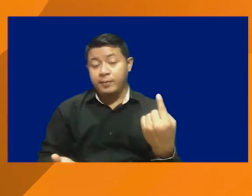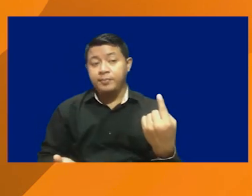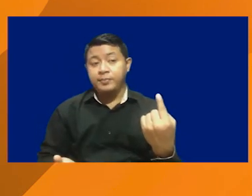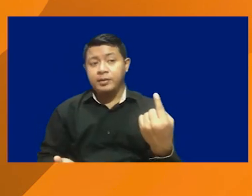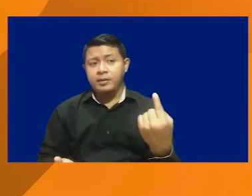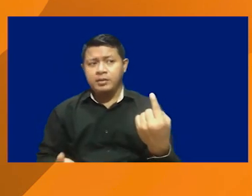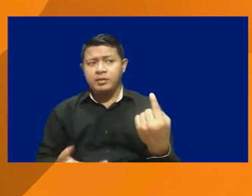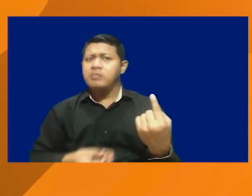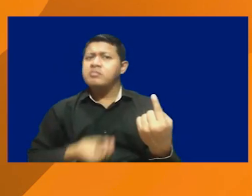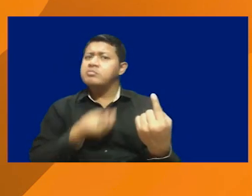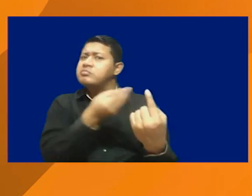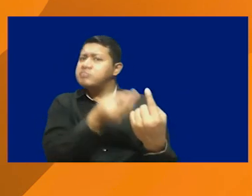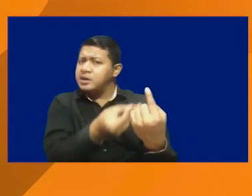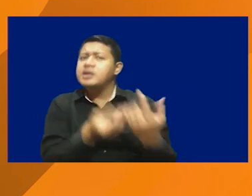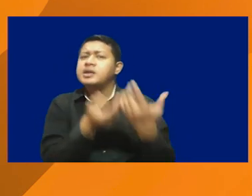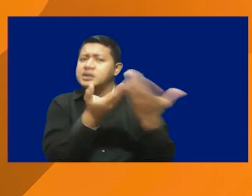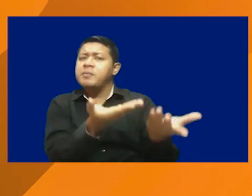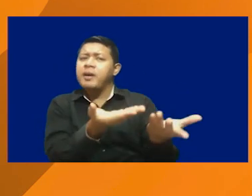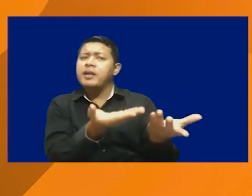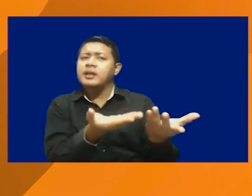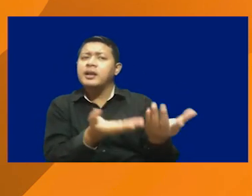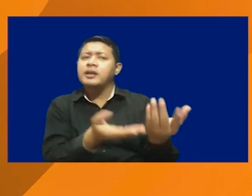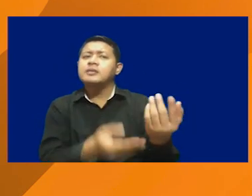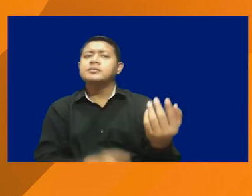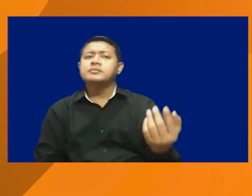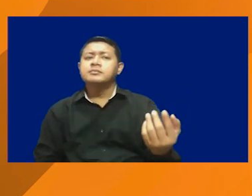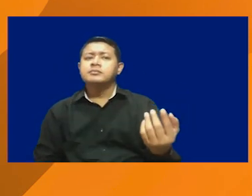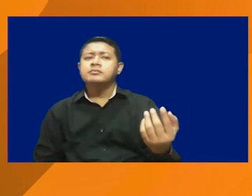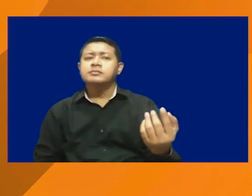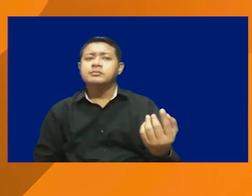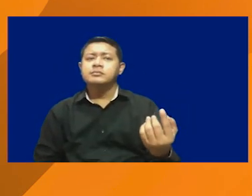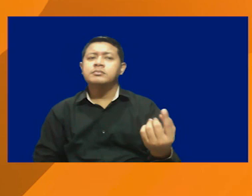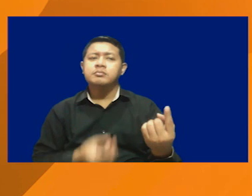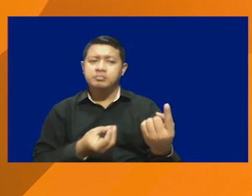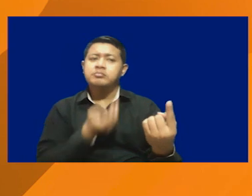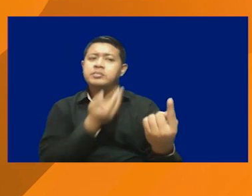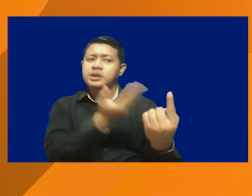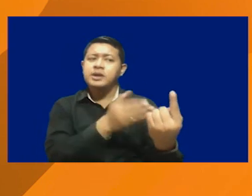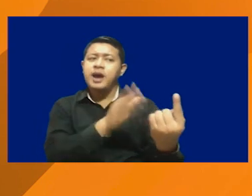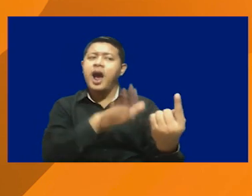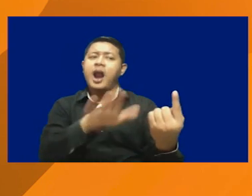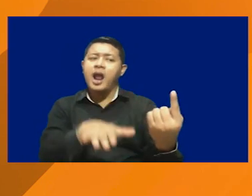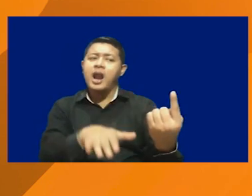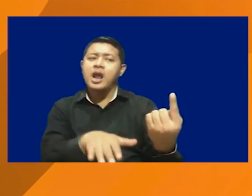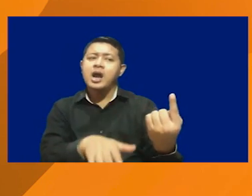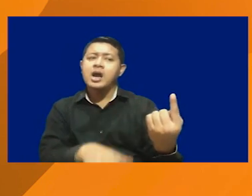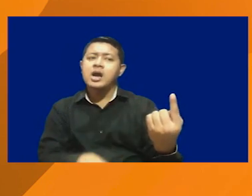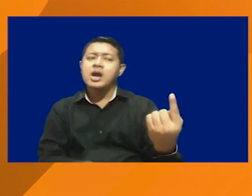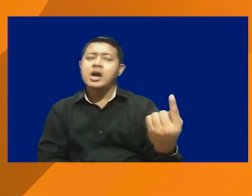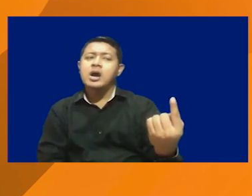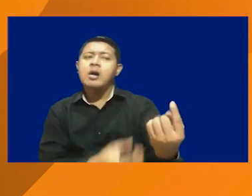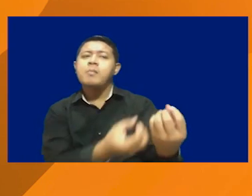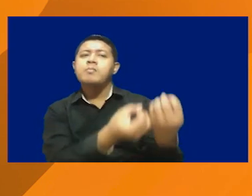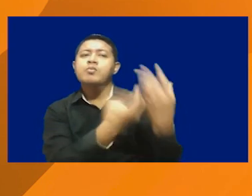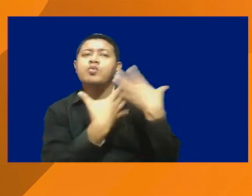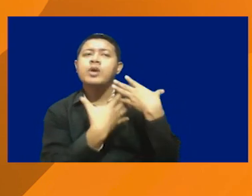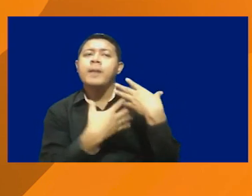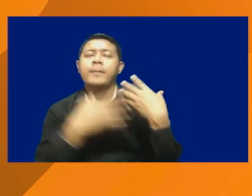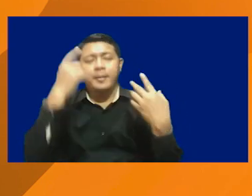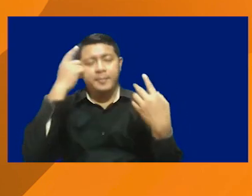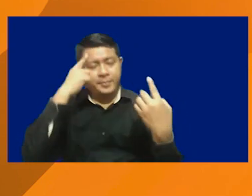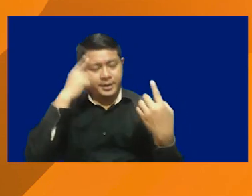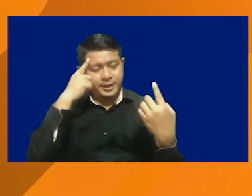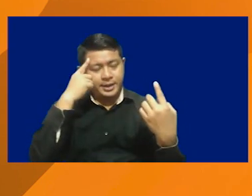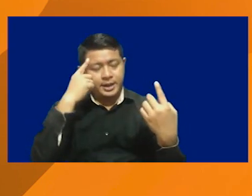Solusinya apa? Beri kesempatan, walaupun masih anak-anak, kita harus demokratis. Beri kesempatan anak-anak